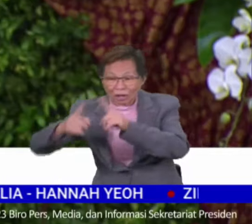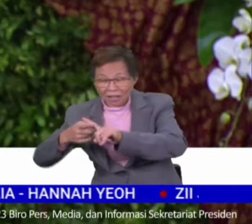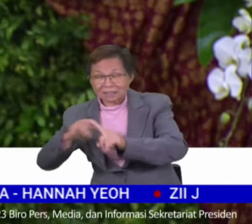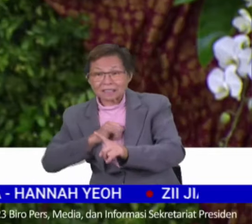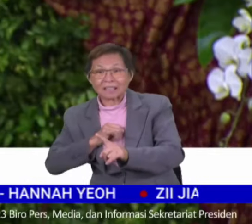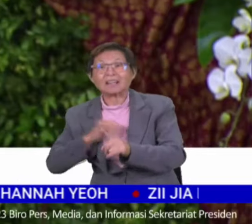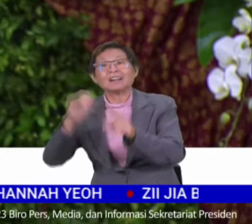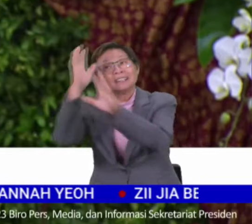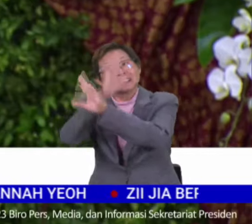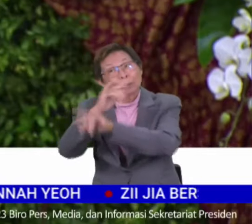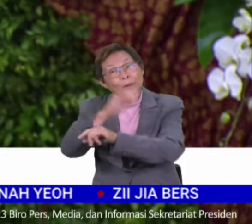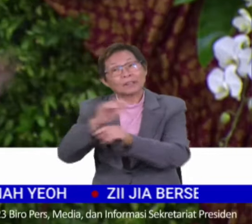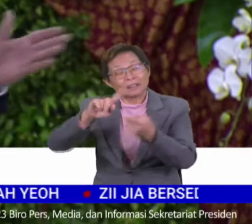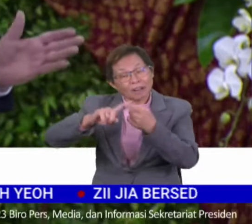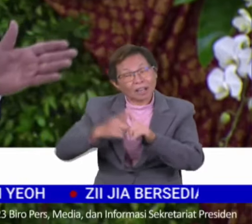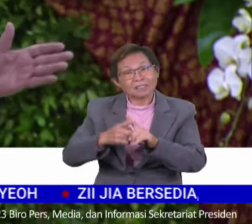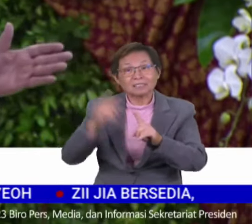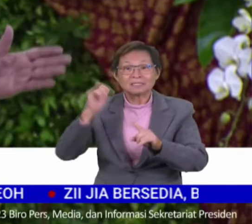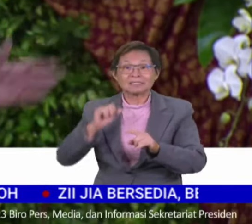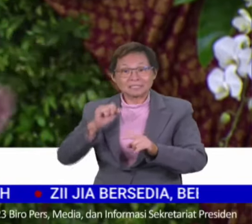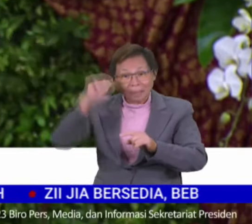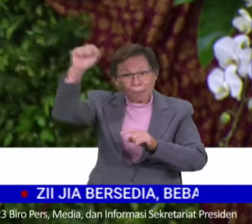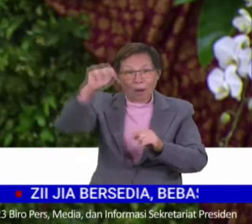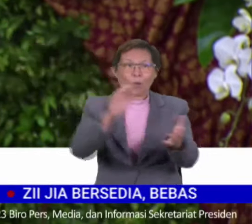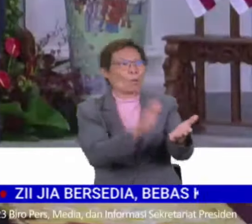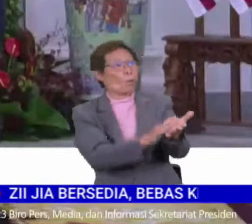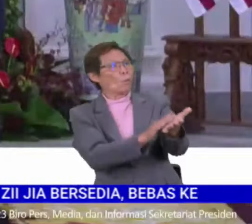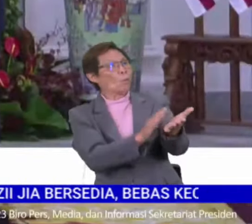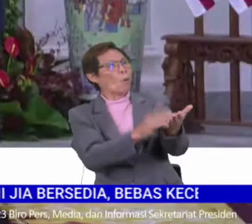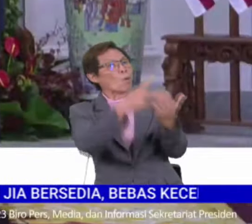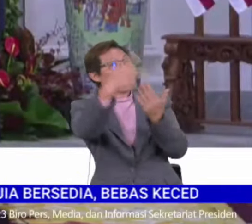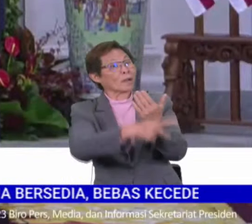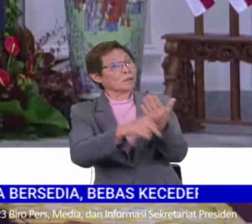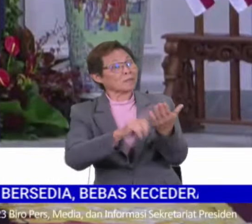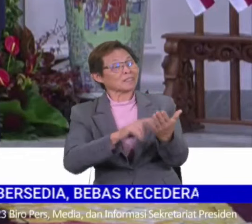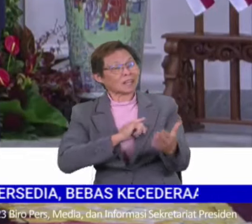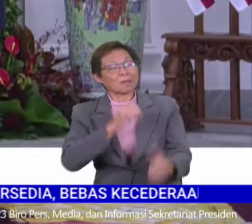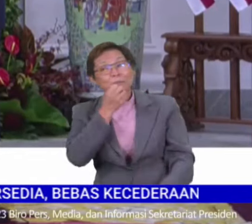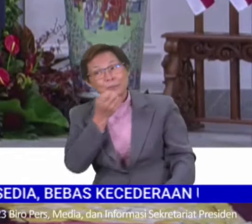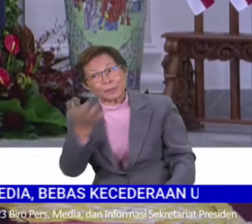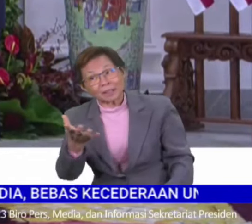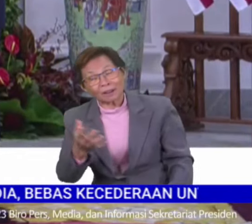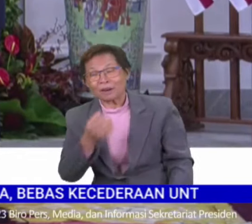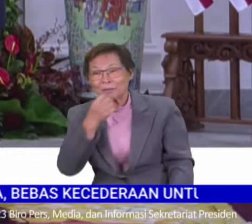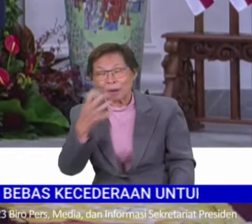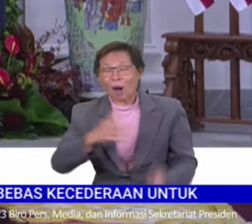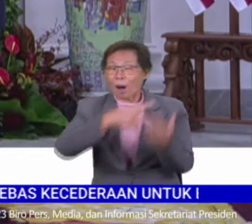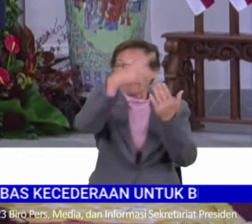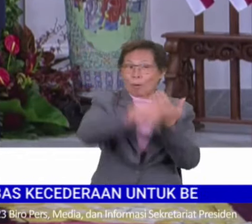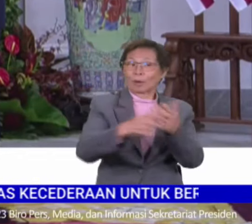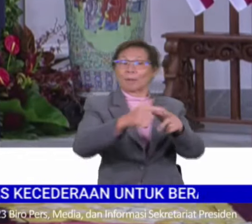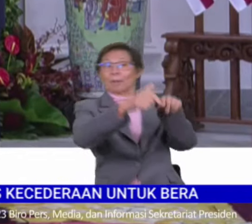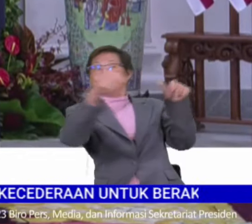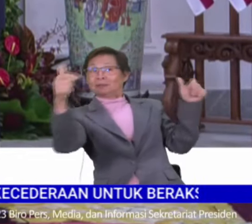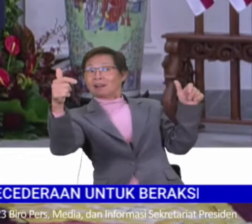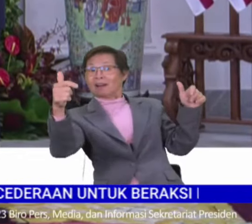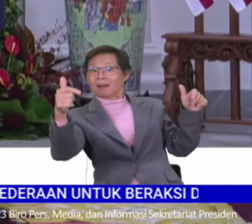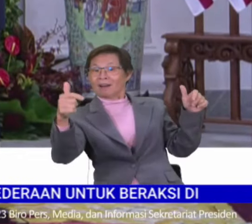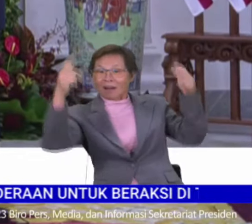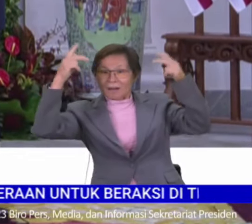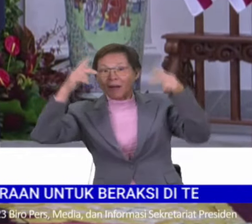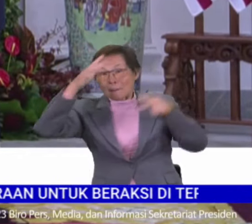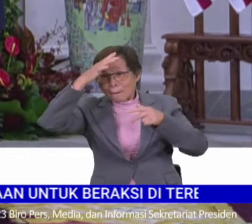dan Sabah memuji inisiatif ini. Dan saya beritahu tadi itu inisiatif besar Bapak